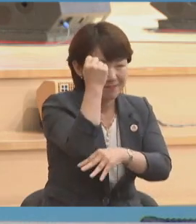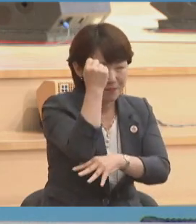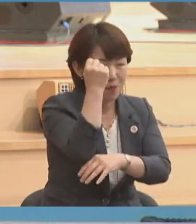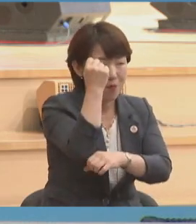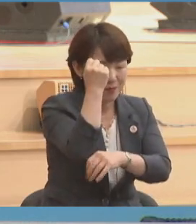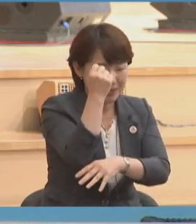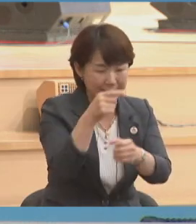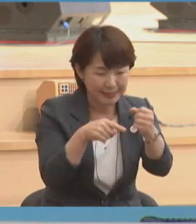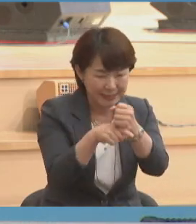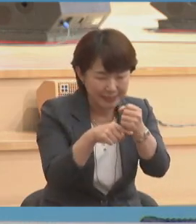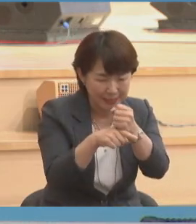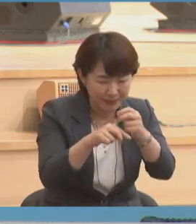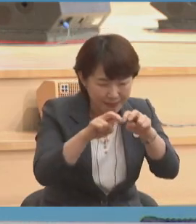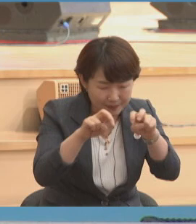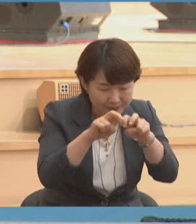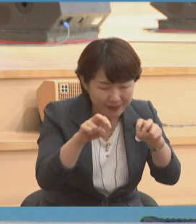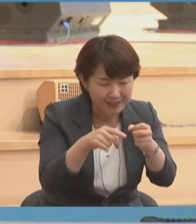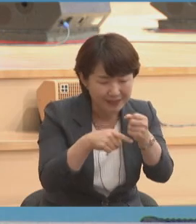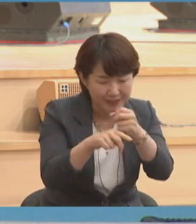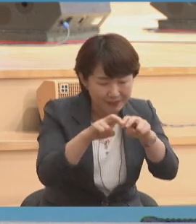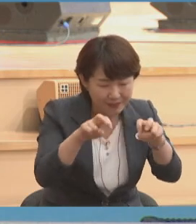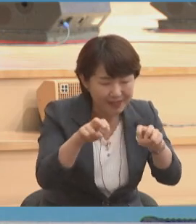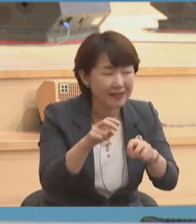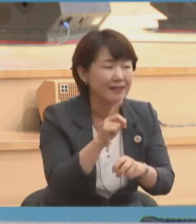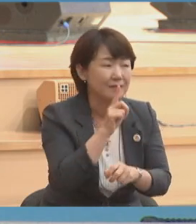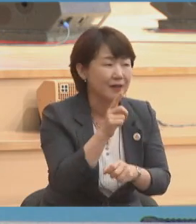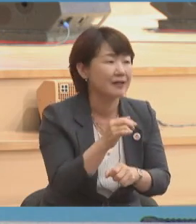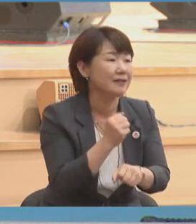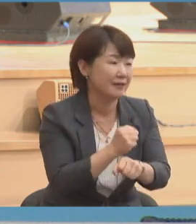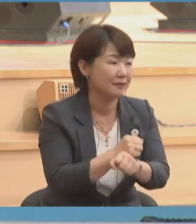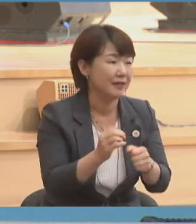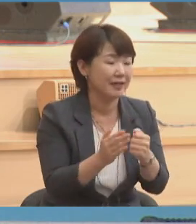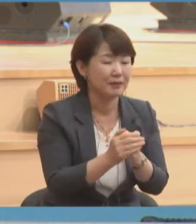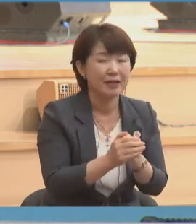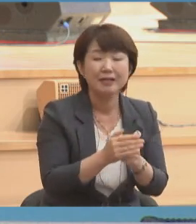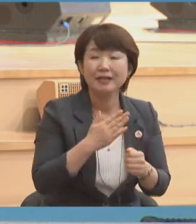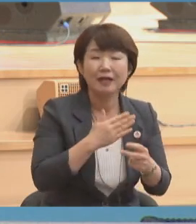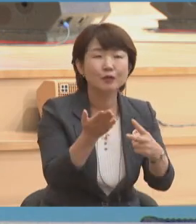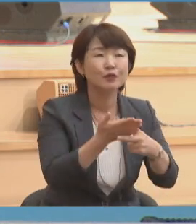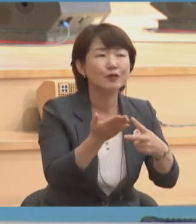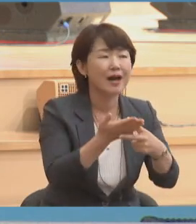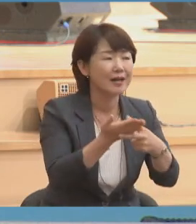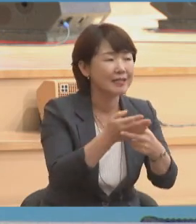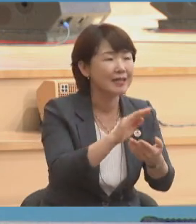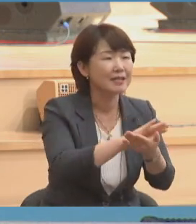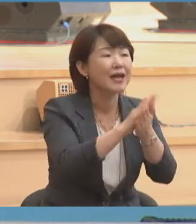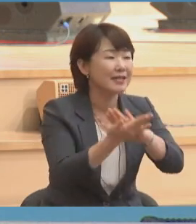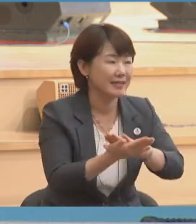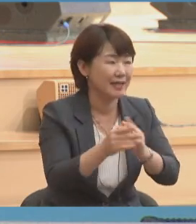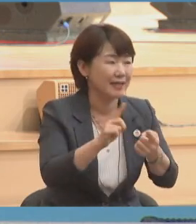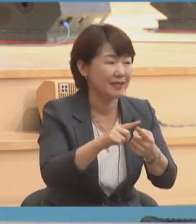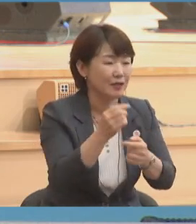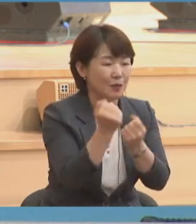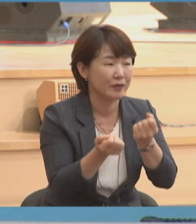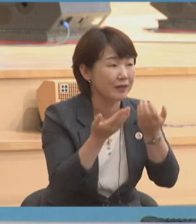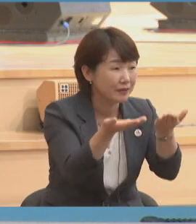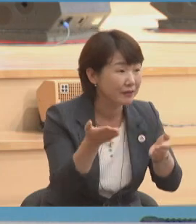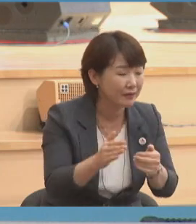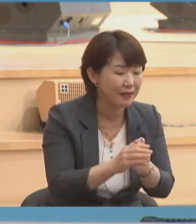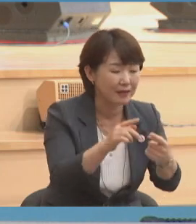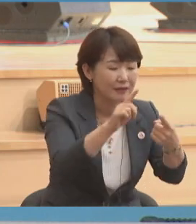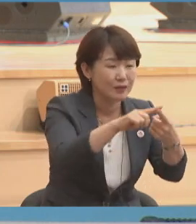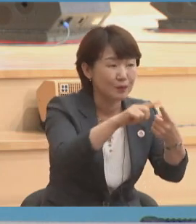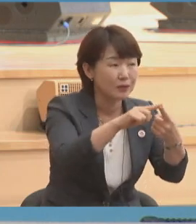의미도 있어요. 그러면 제가 두 가지 레디컬 체인지를 소개했었습니다. 첫 번째는 뭐냐?